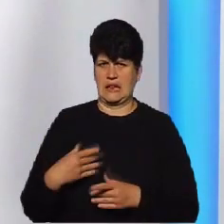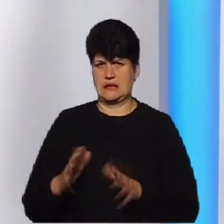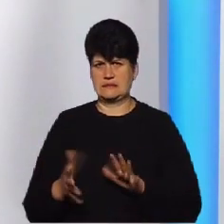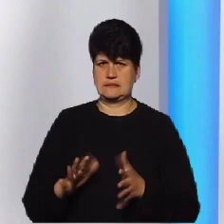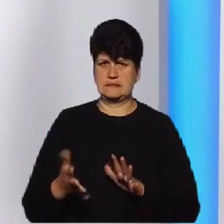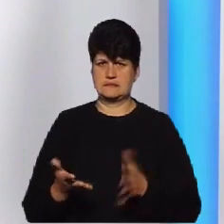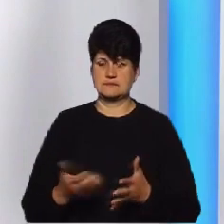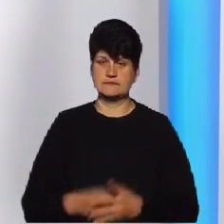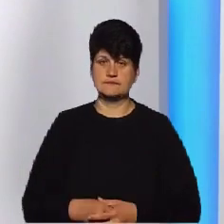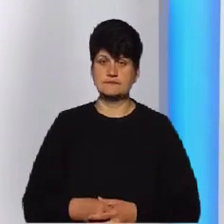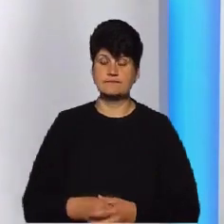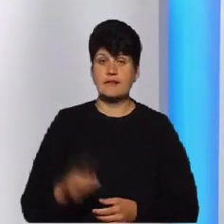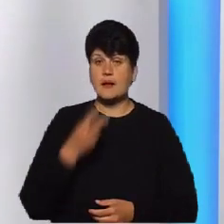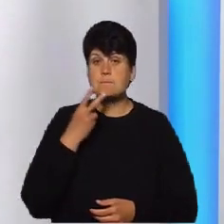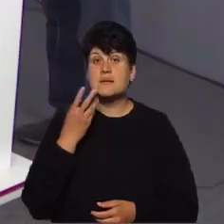Ну, бачите,